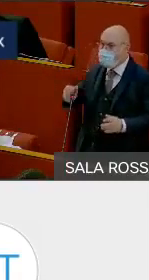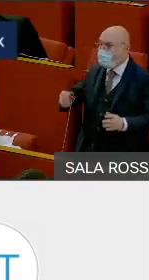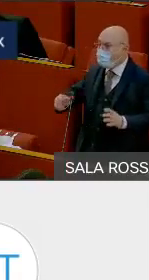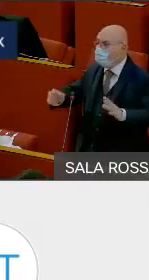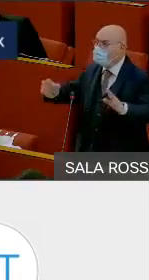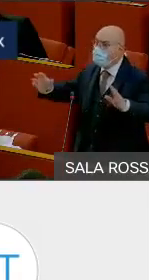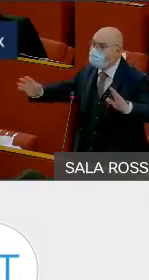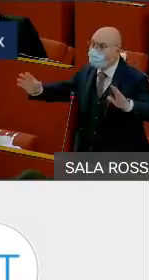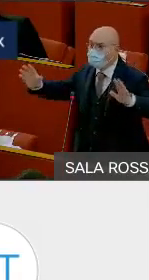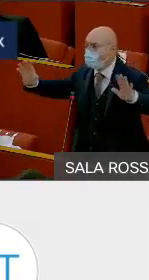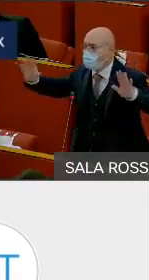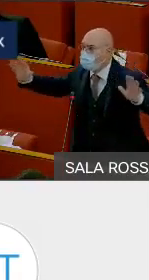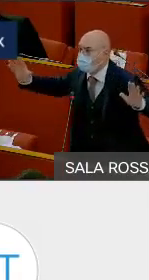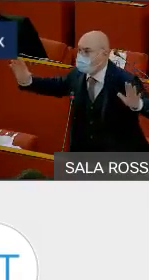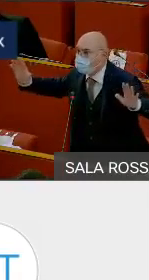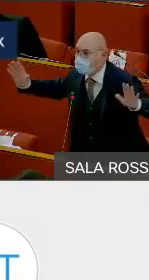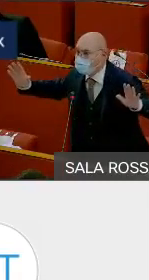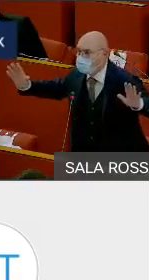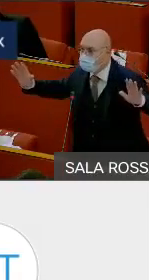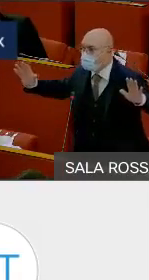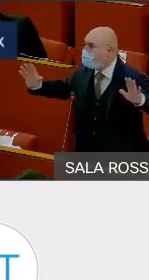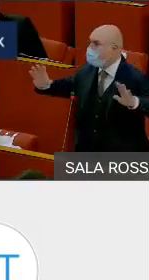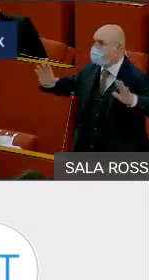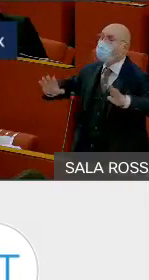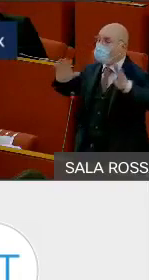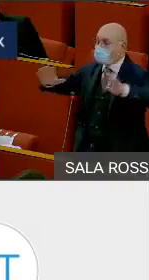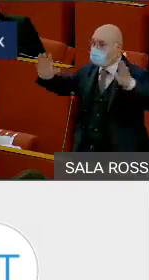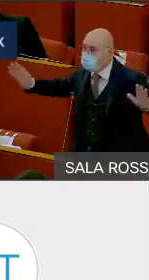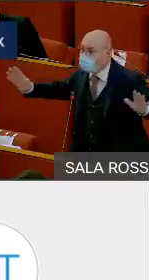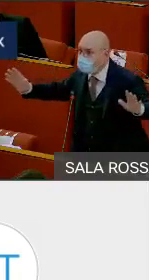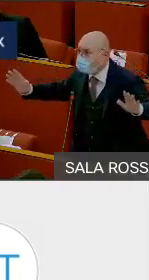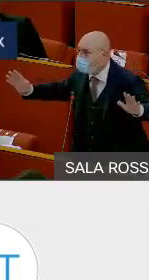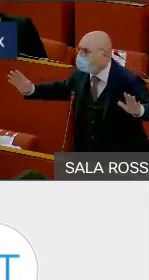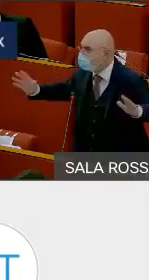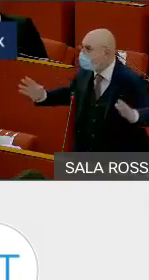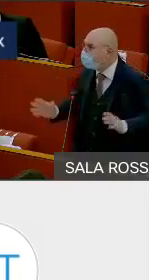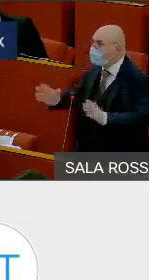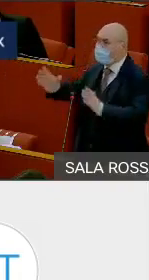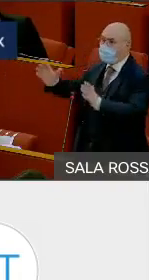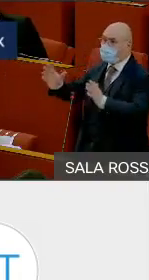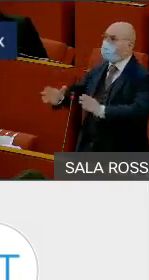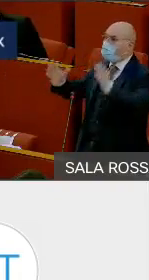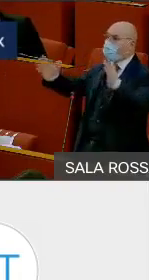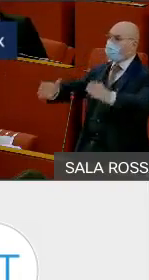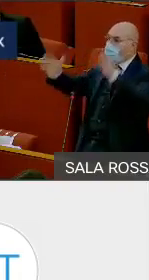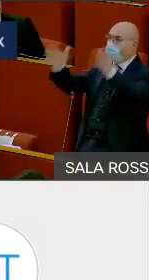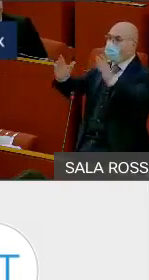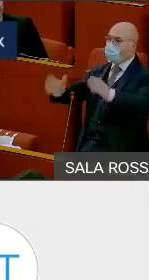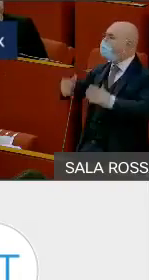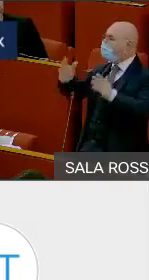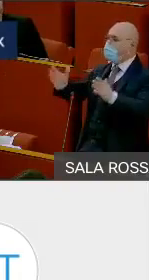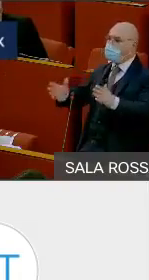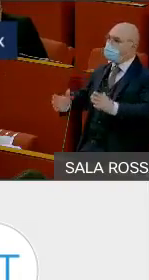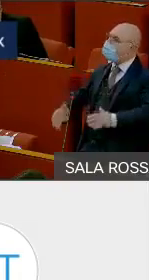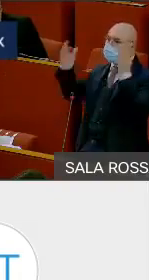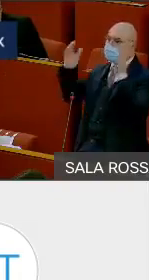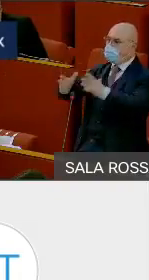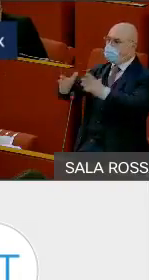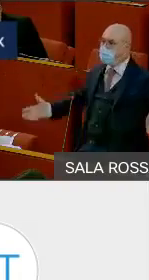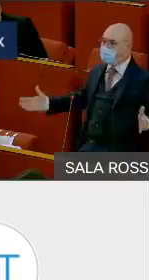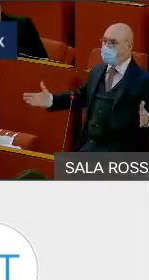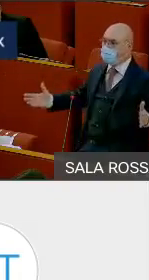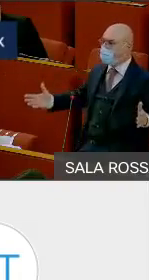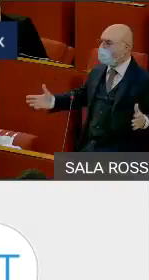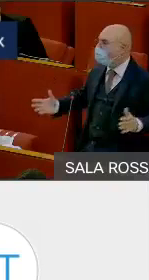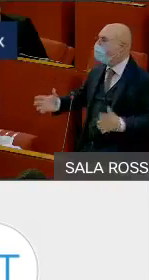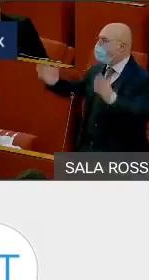speciale molto più onesta politicamente e più coraggiosa politicamente che diceva guardate io lì a catania dove gli faccia fare